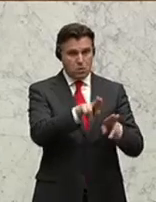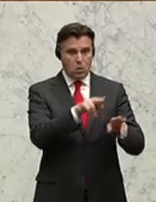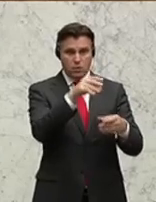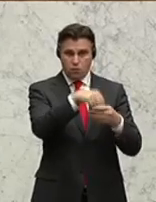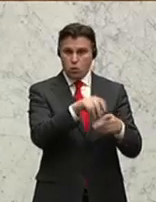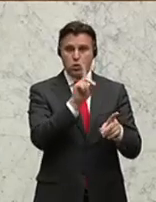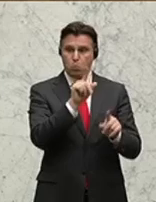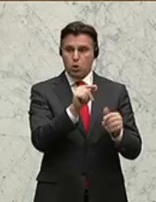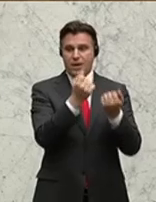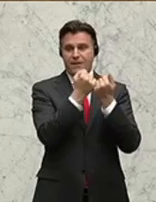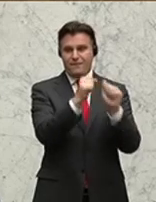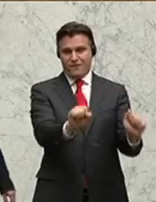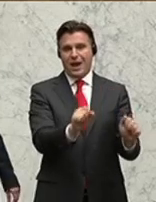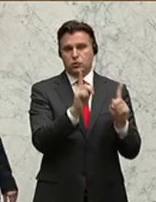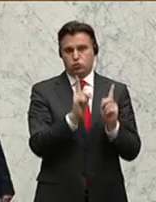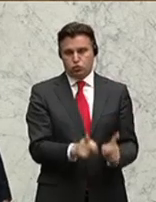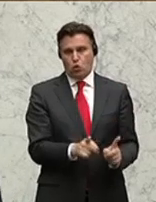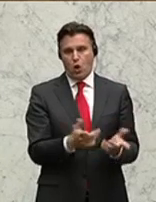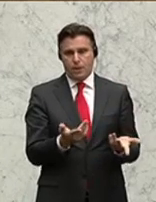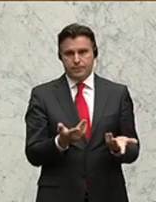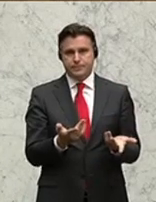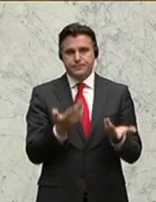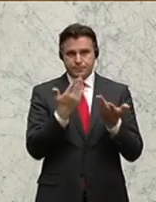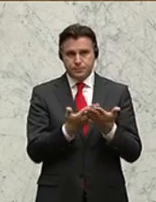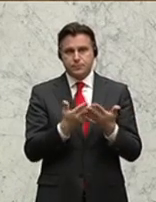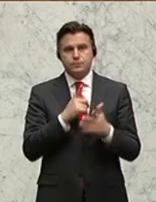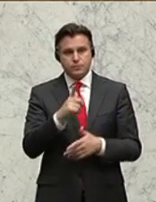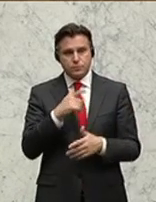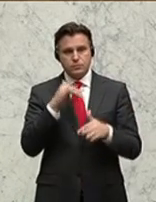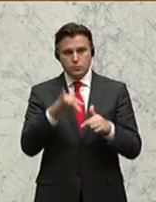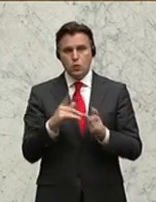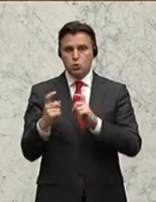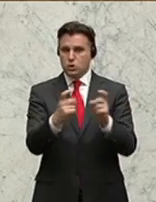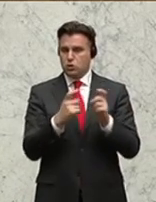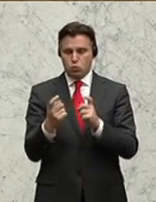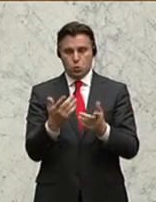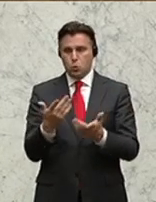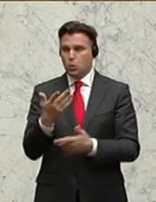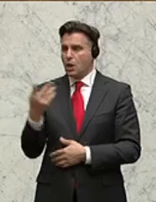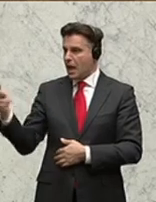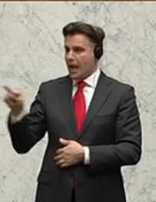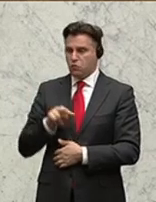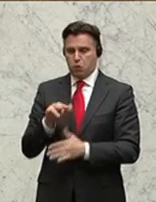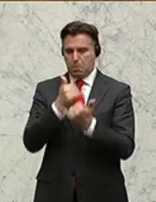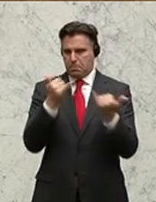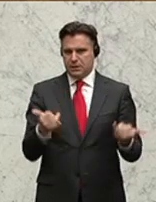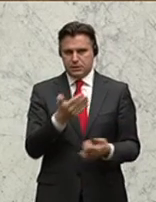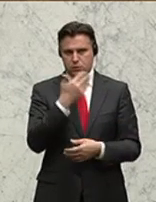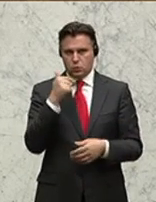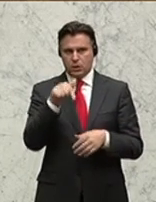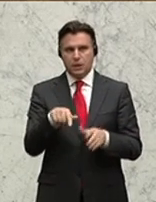freigelassen. Und das ist der Punkt, wo man diskutieren muss, und da habe ich keine ausreichende Antwort bekommen.